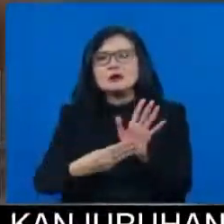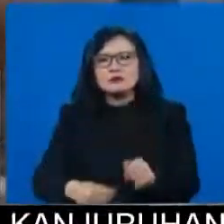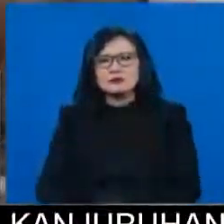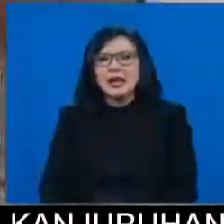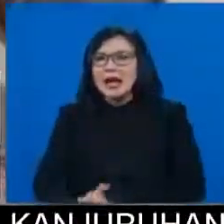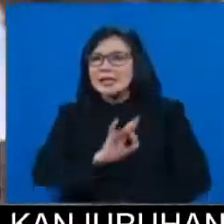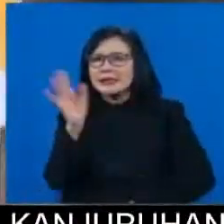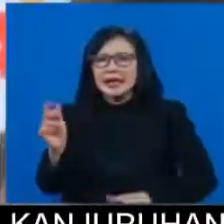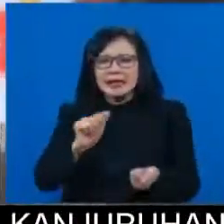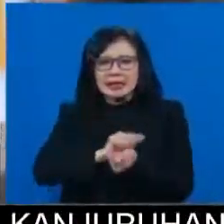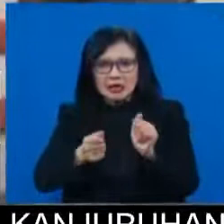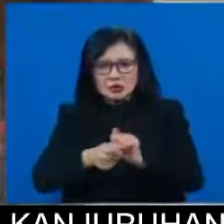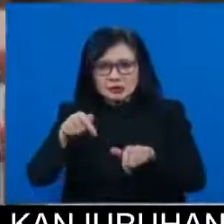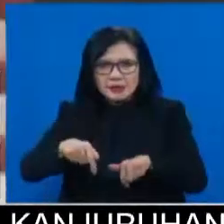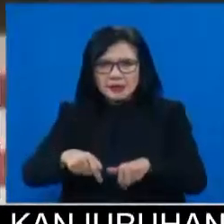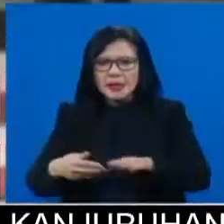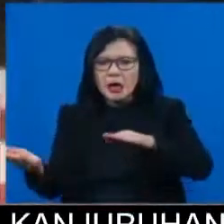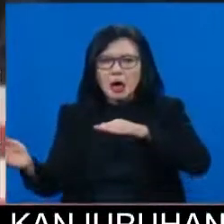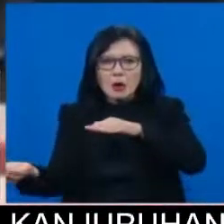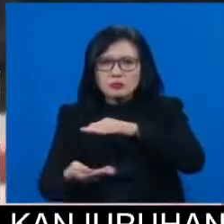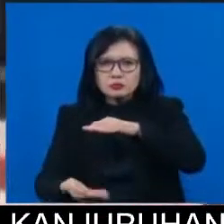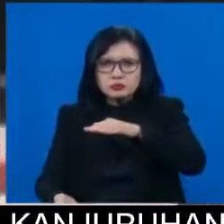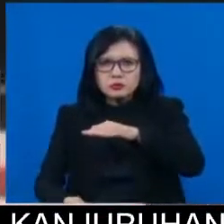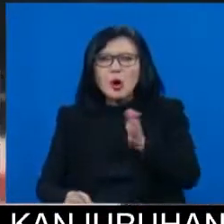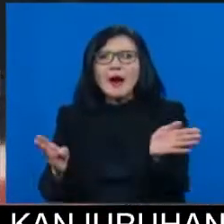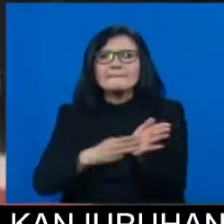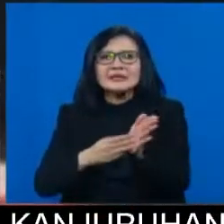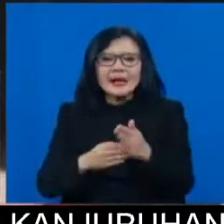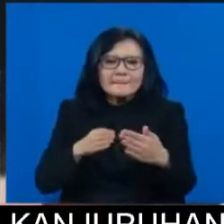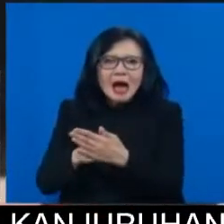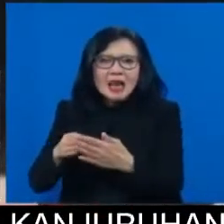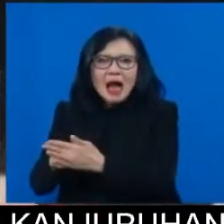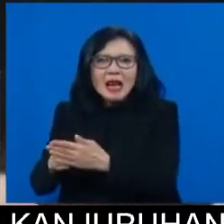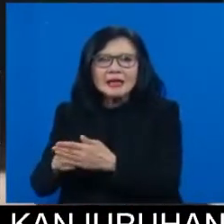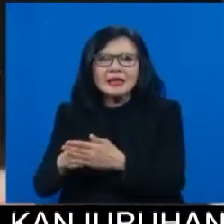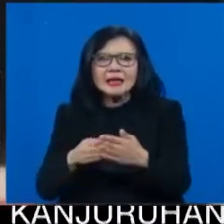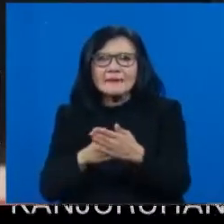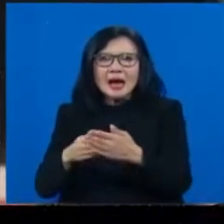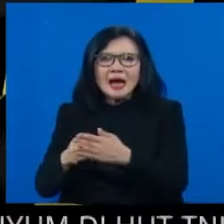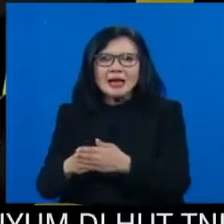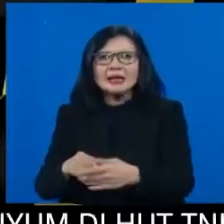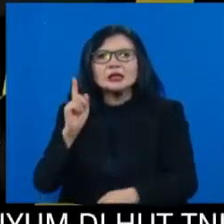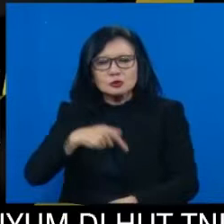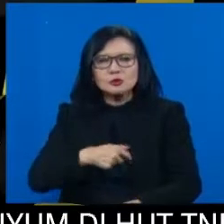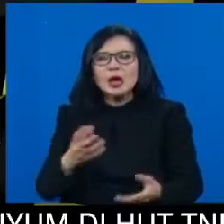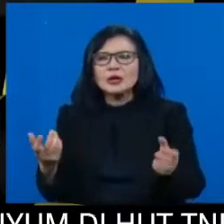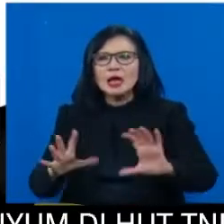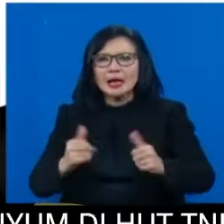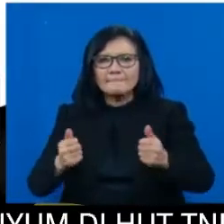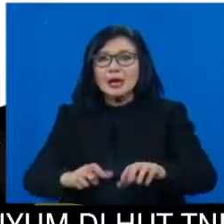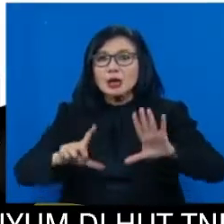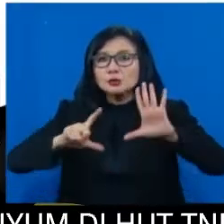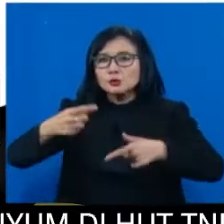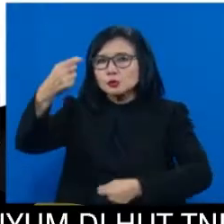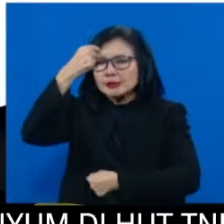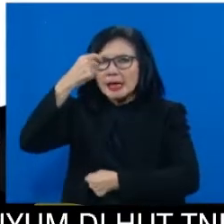perkara pembunuhan berencana berkas perkara obstruction of Justice kasus Joshua juga sudah dinyatakan lengkap 7 tersangka yang seluruhnya